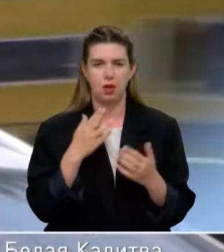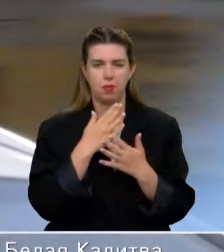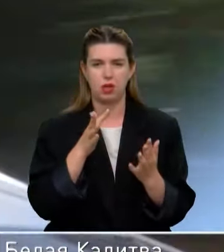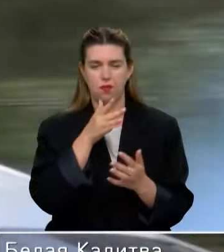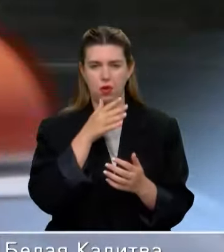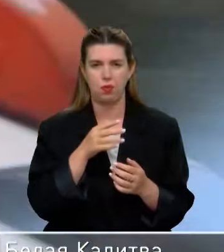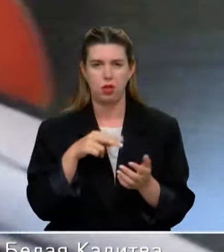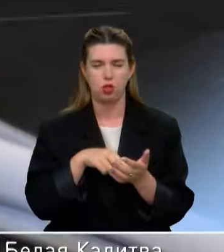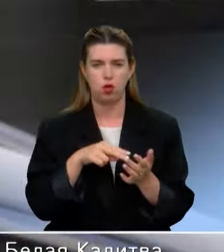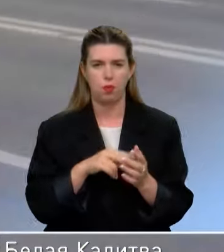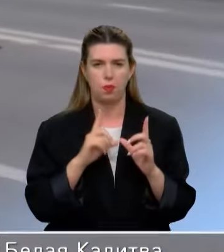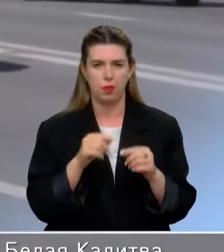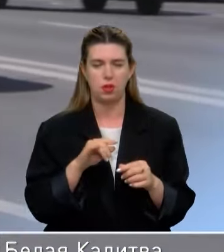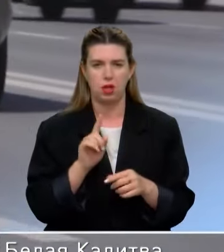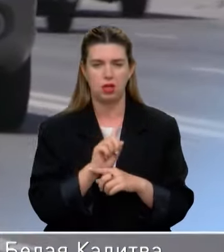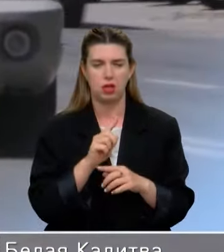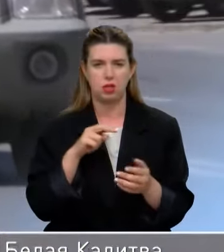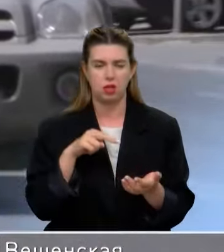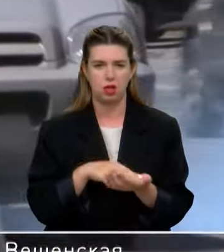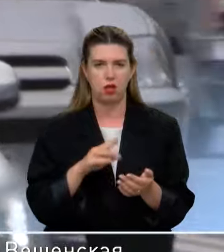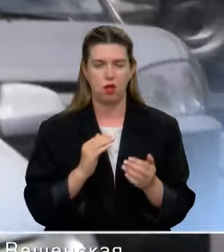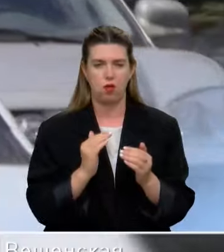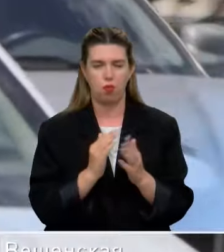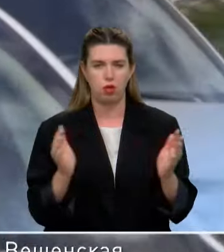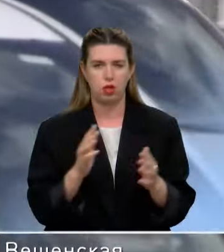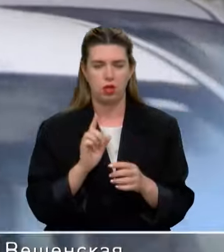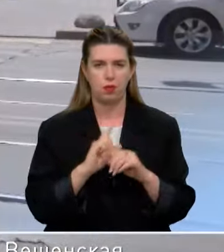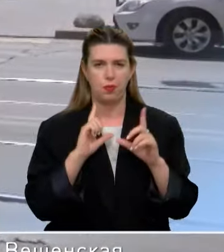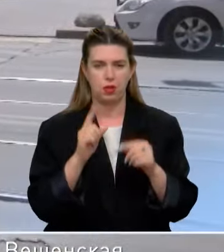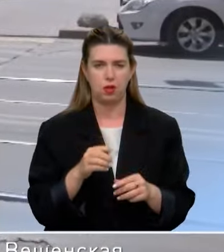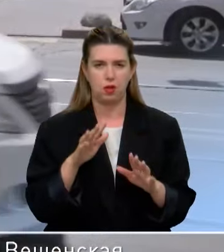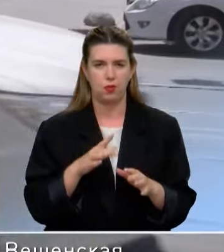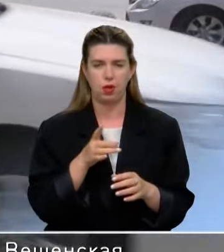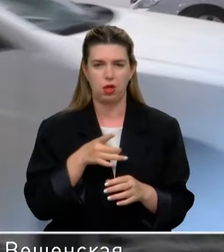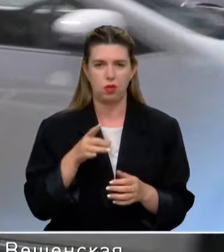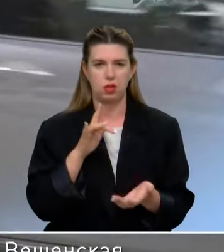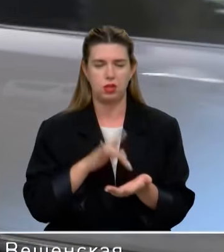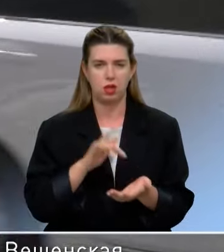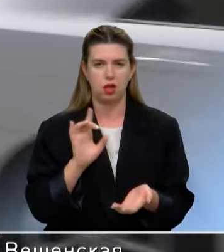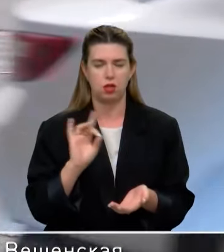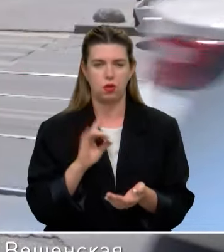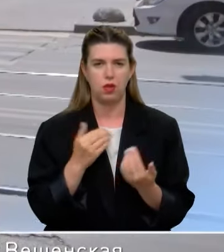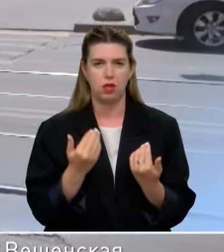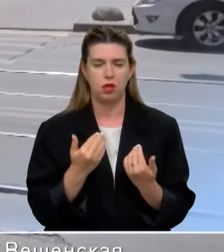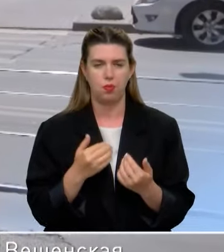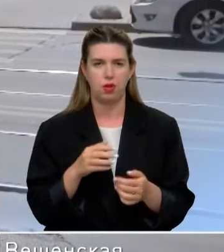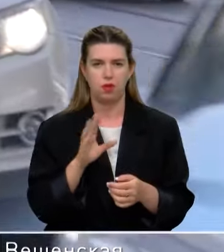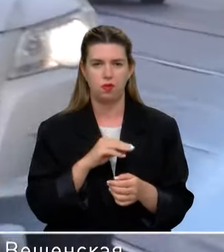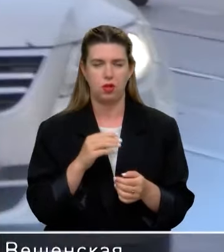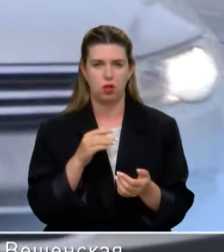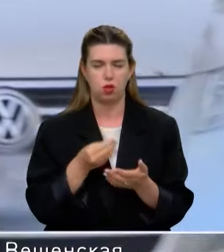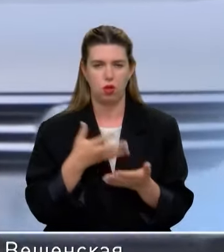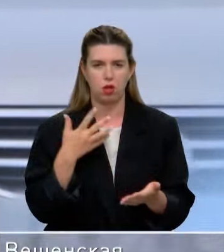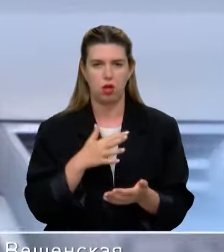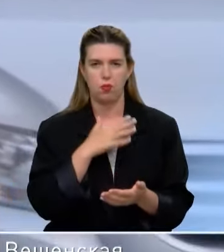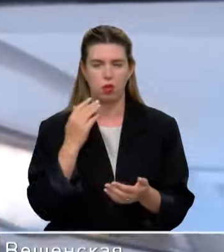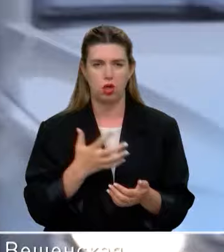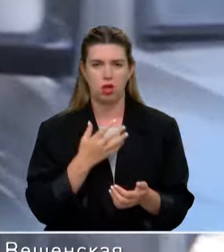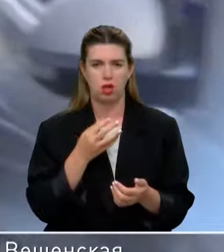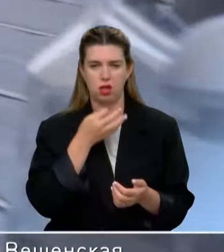время цены на проез в такси стали значительно выше добраться из отдалённых районов в центр Ростова теперь влетит в копеечку многие